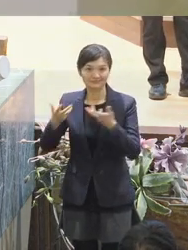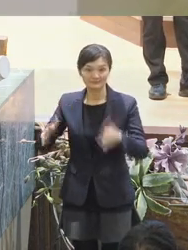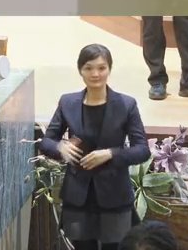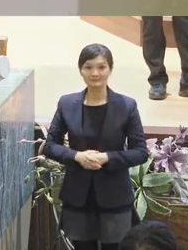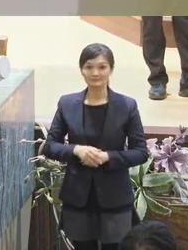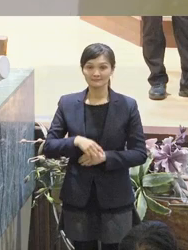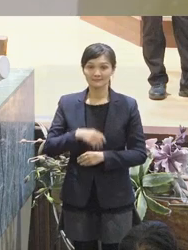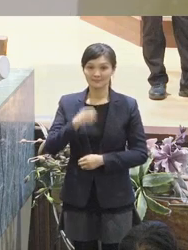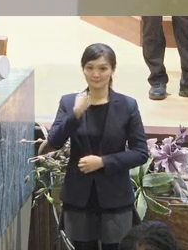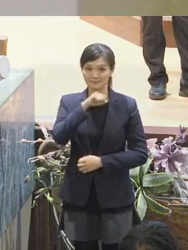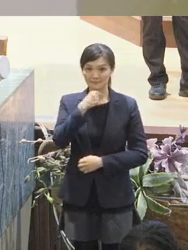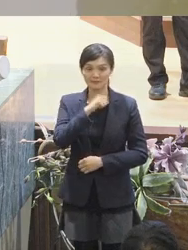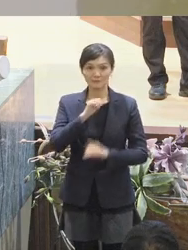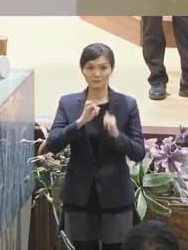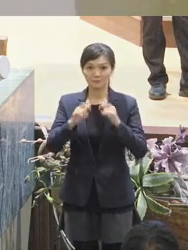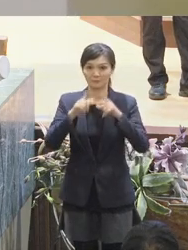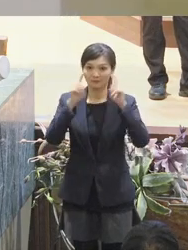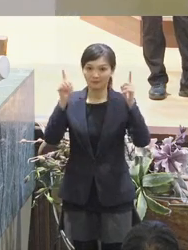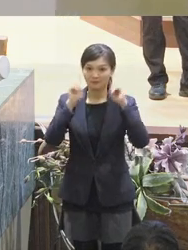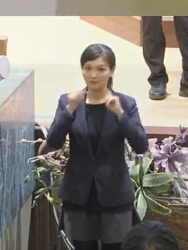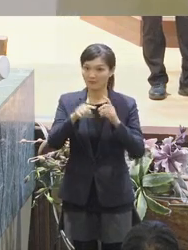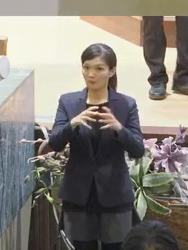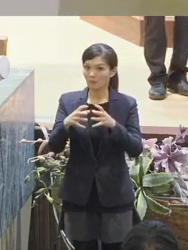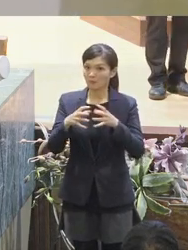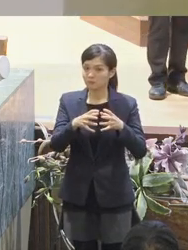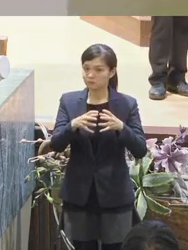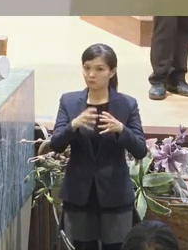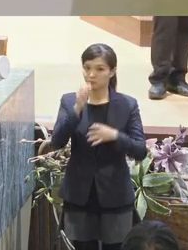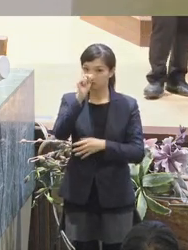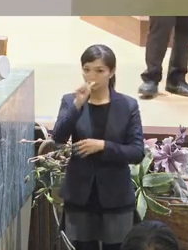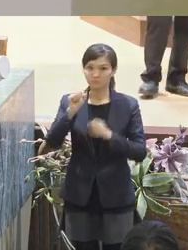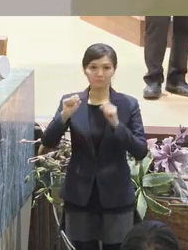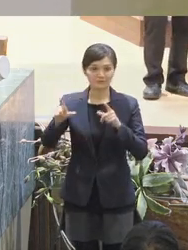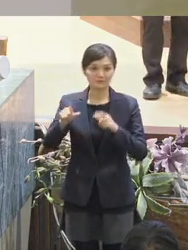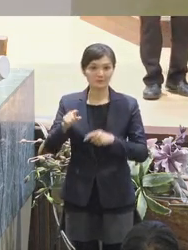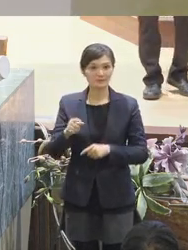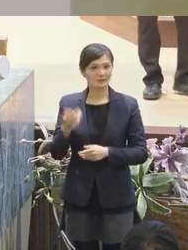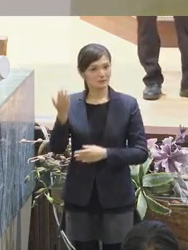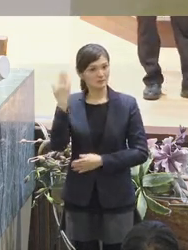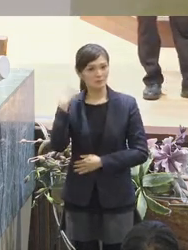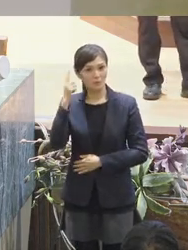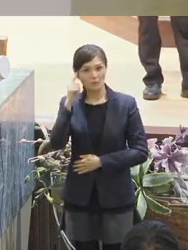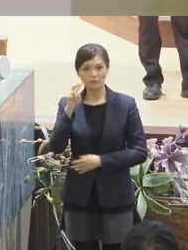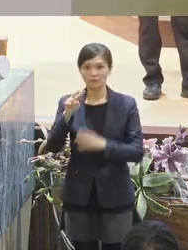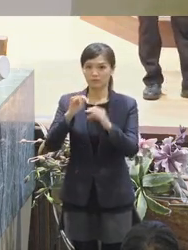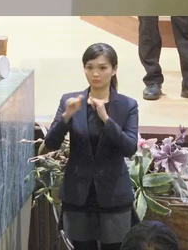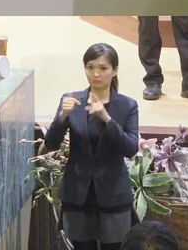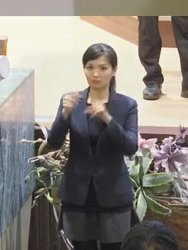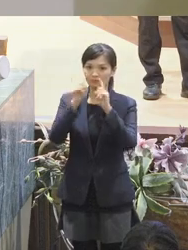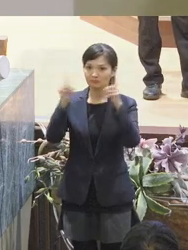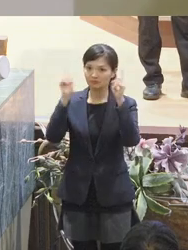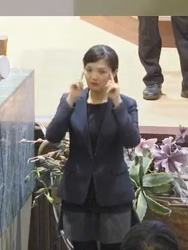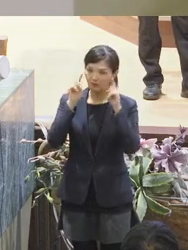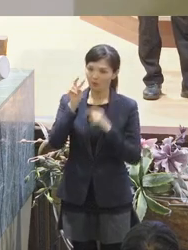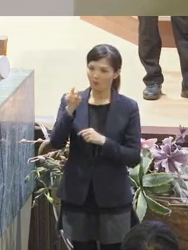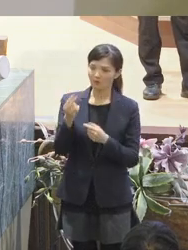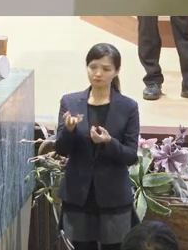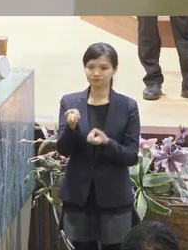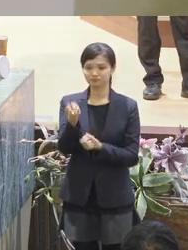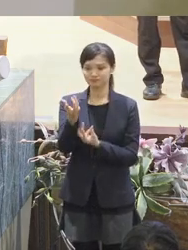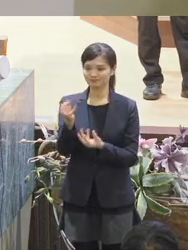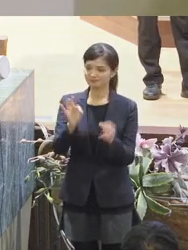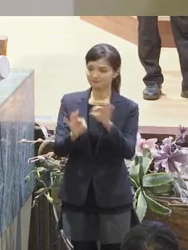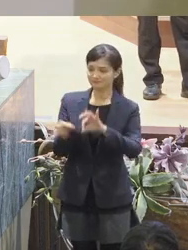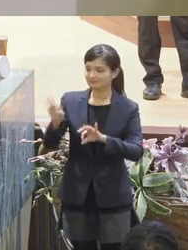大也是一个很蛮另类的组织哦，就是以前大家对社会大学的想象应该是插插花，然后